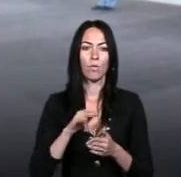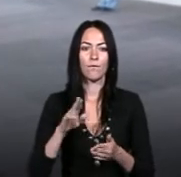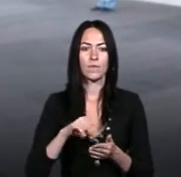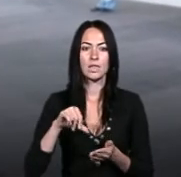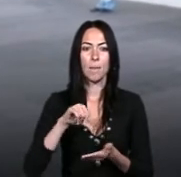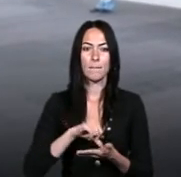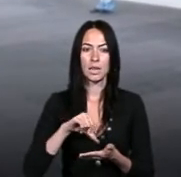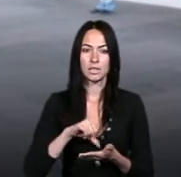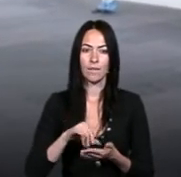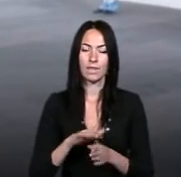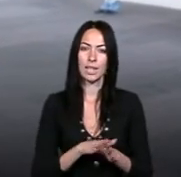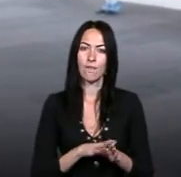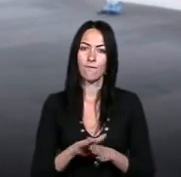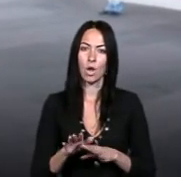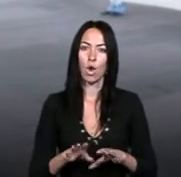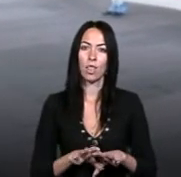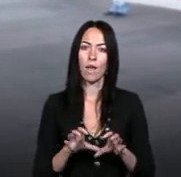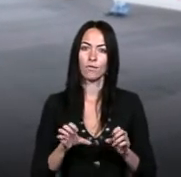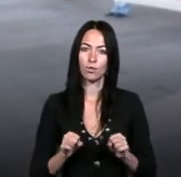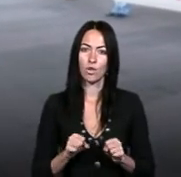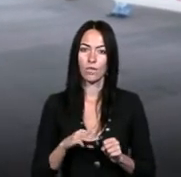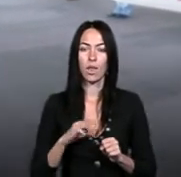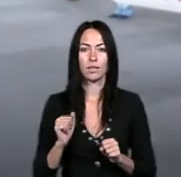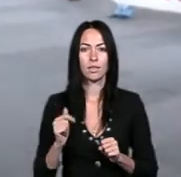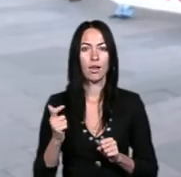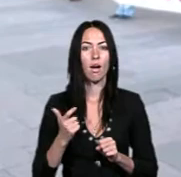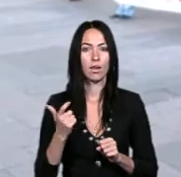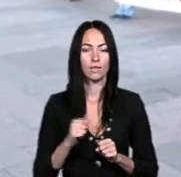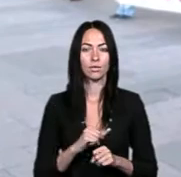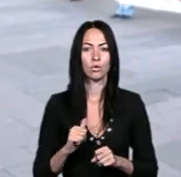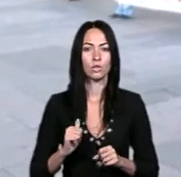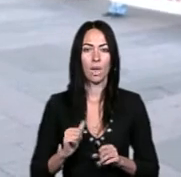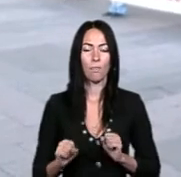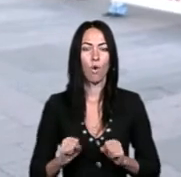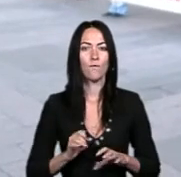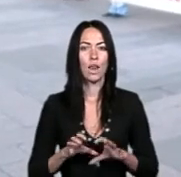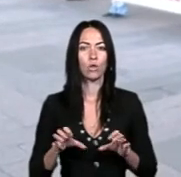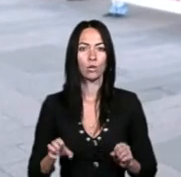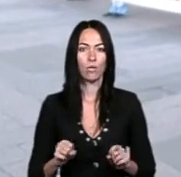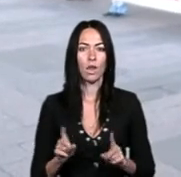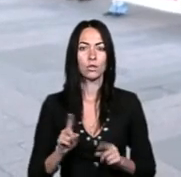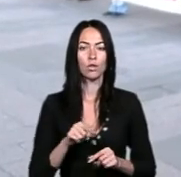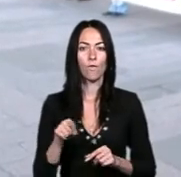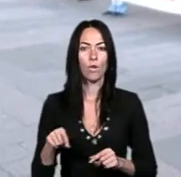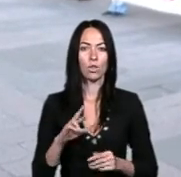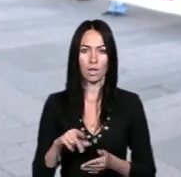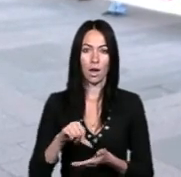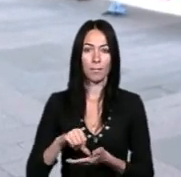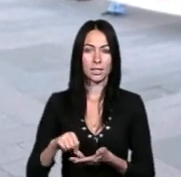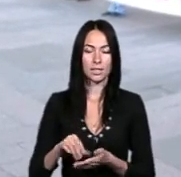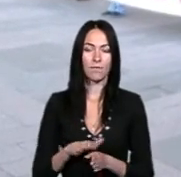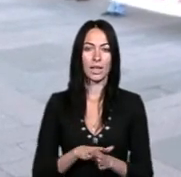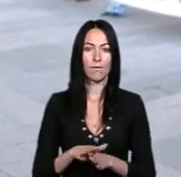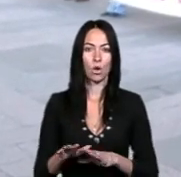представників виконавчої влади та харківського самоврядування, щоб вони, як представники